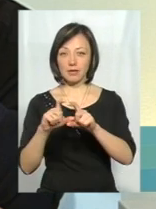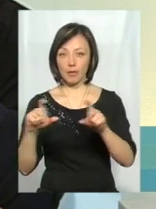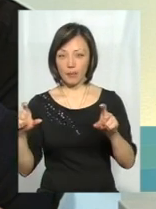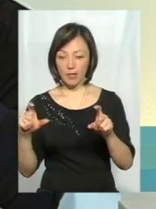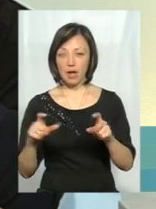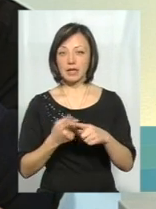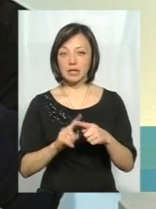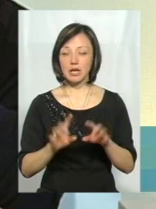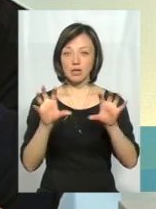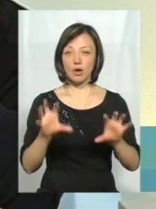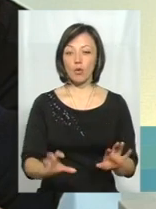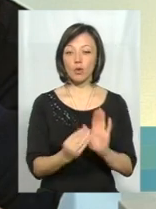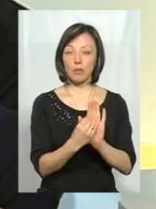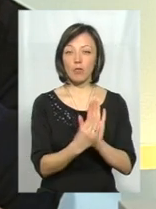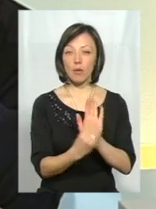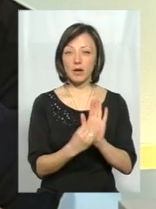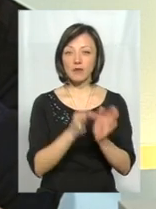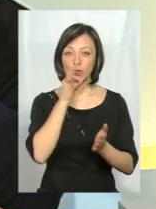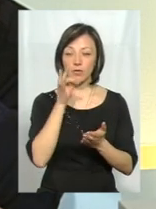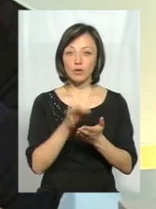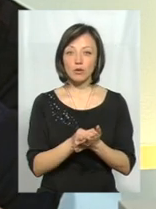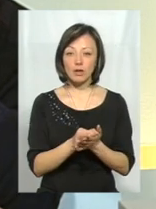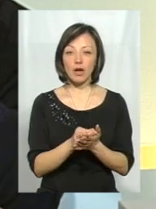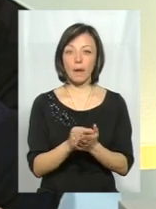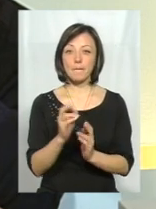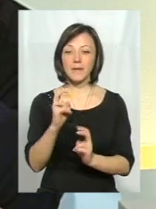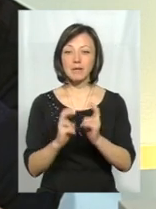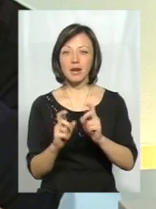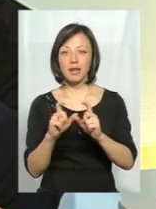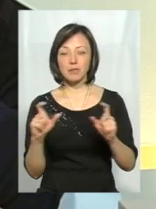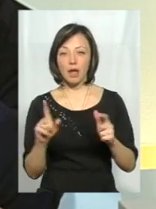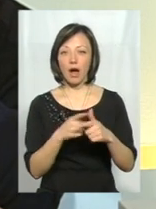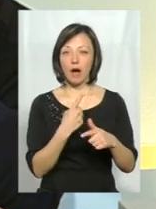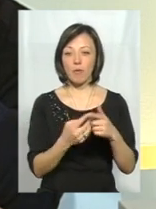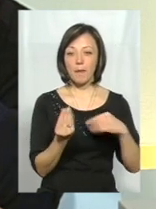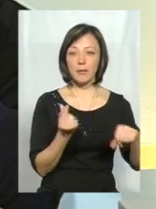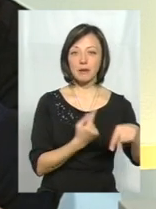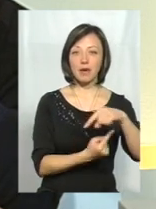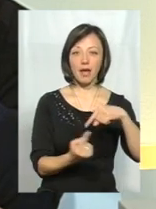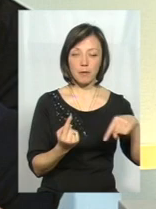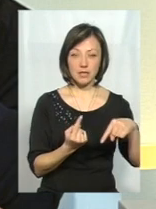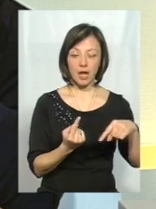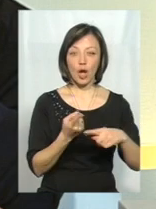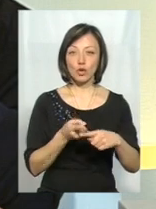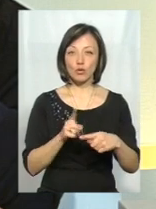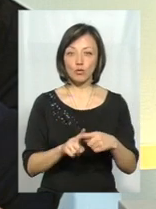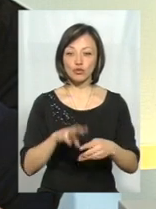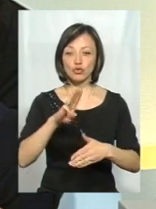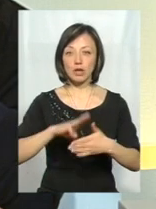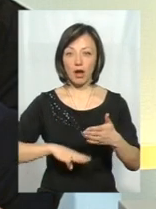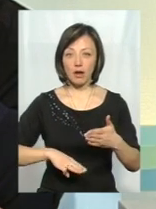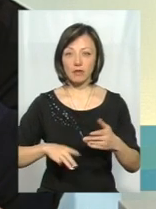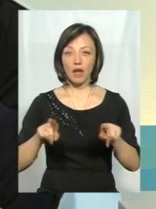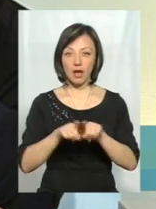він прописує відповідальність суб'єкта господарювання або фізичну особу-підприємця. Тому штрафні санкції